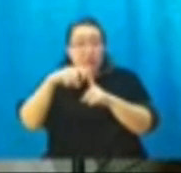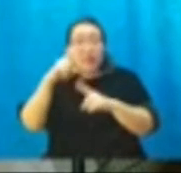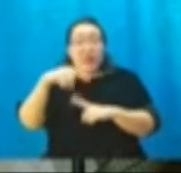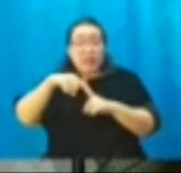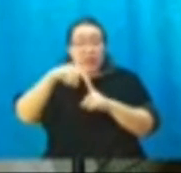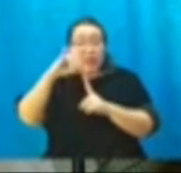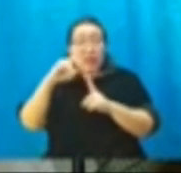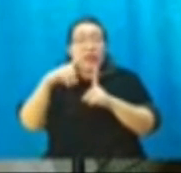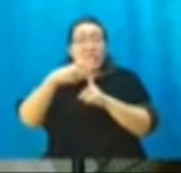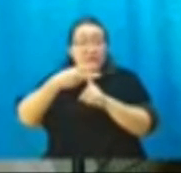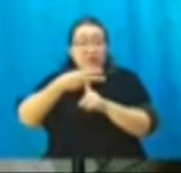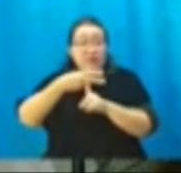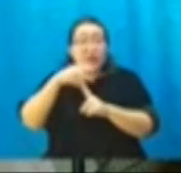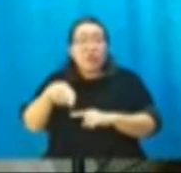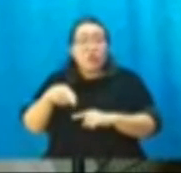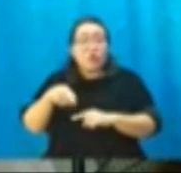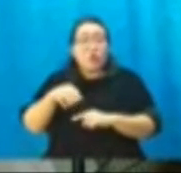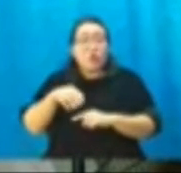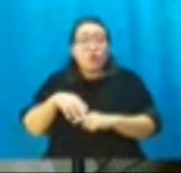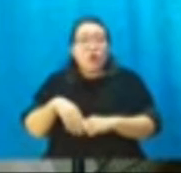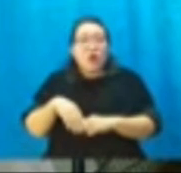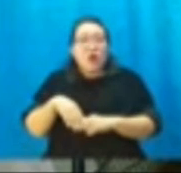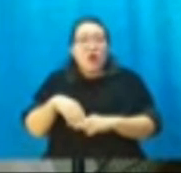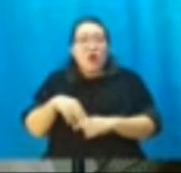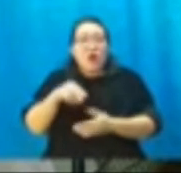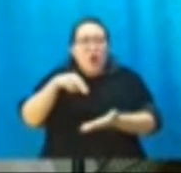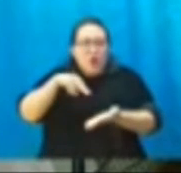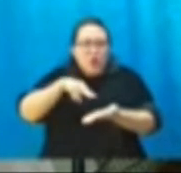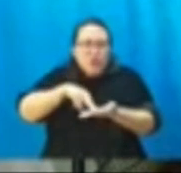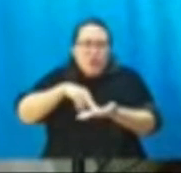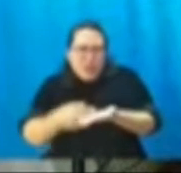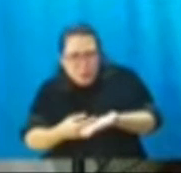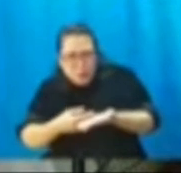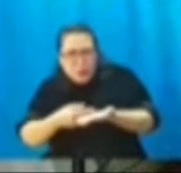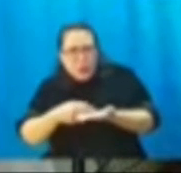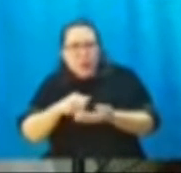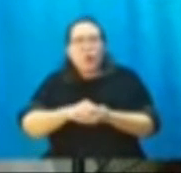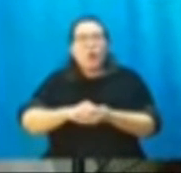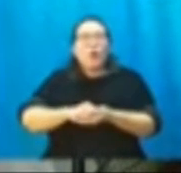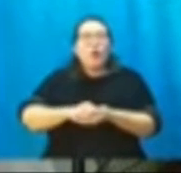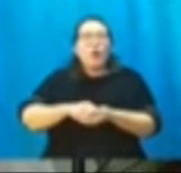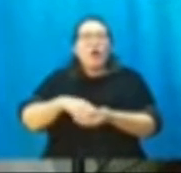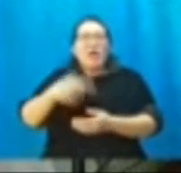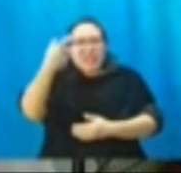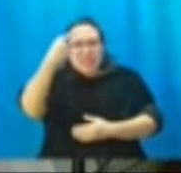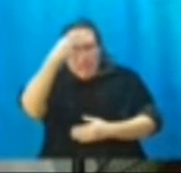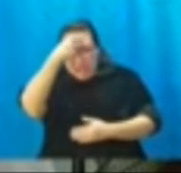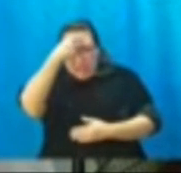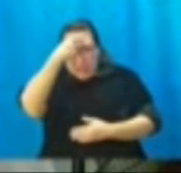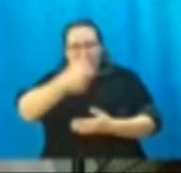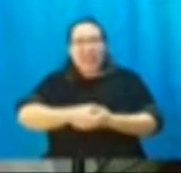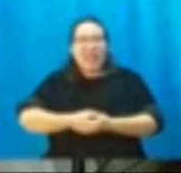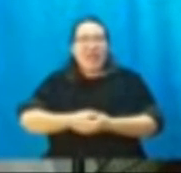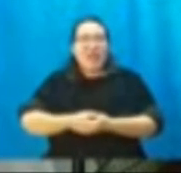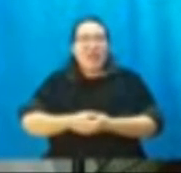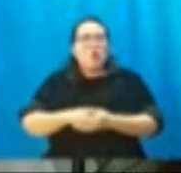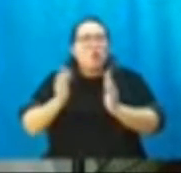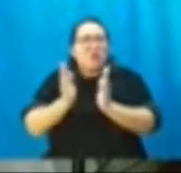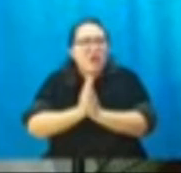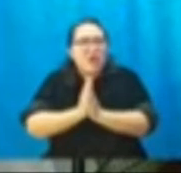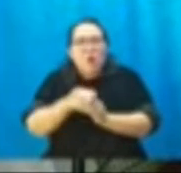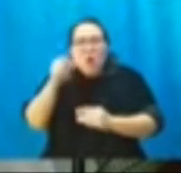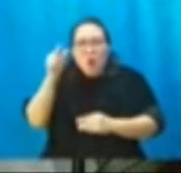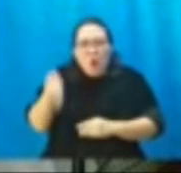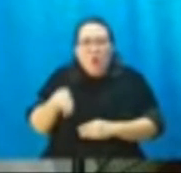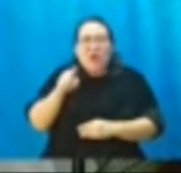Hai kemudian dikatakan Hai Yesus ini bagaimana saya juga berkurban ini korban itu saya dak jumpa kini nyumbang